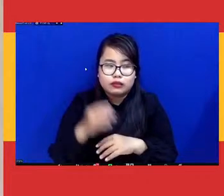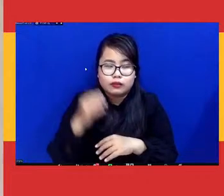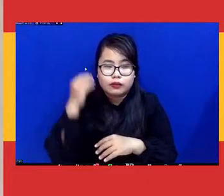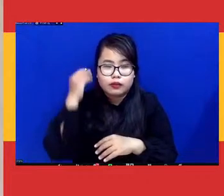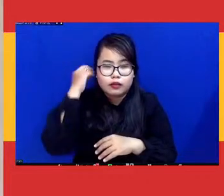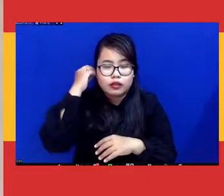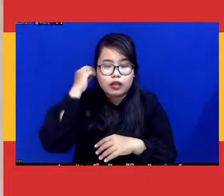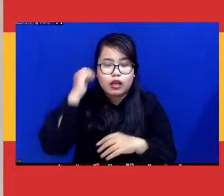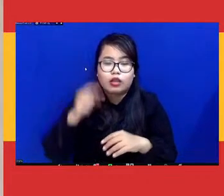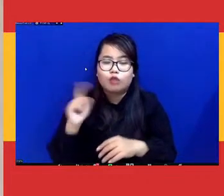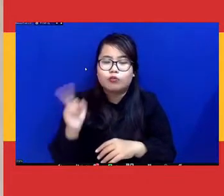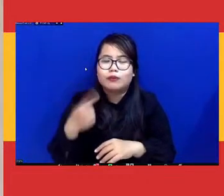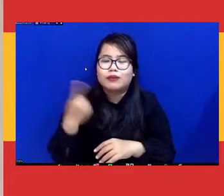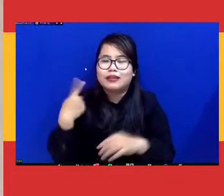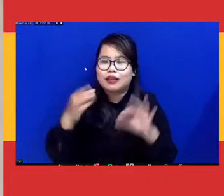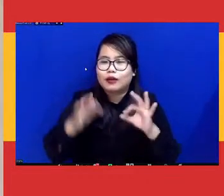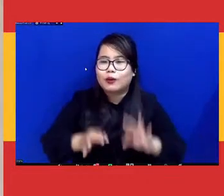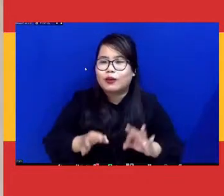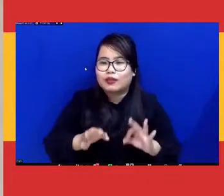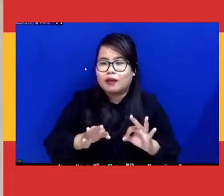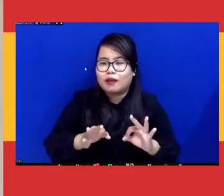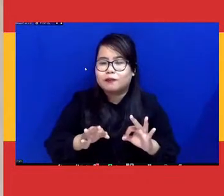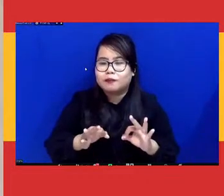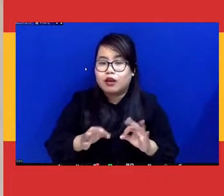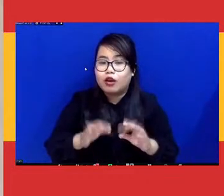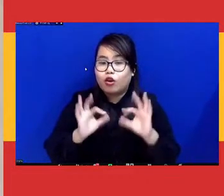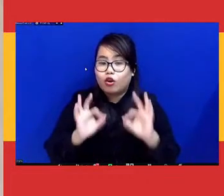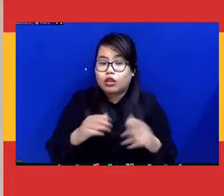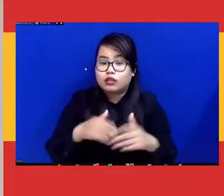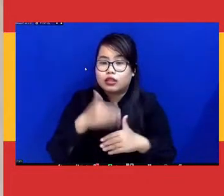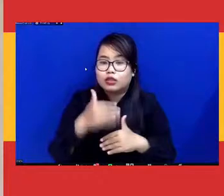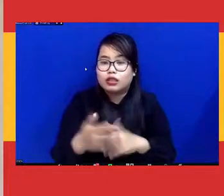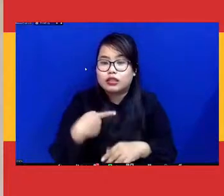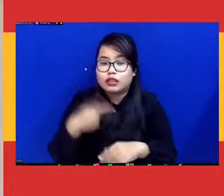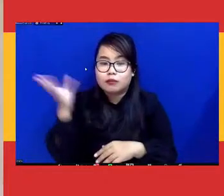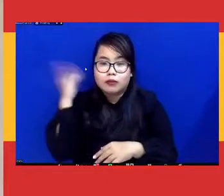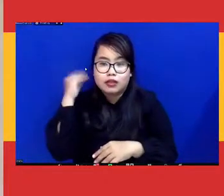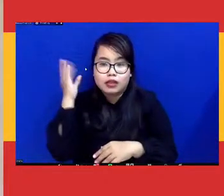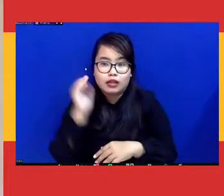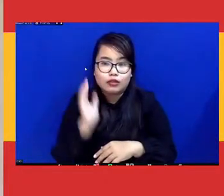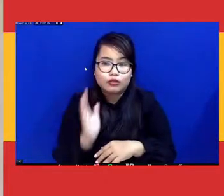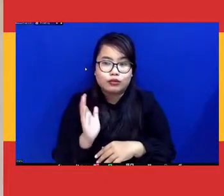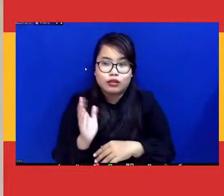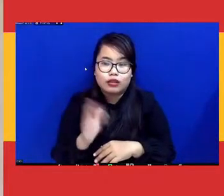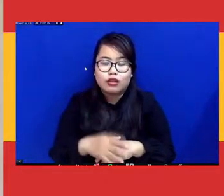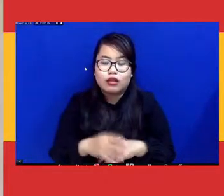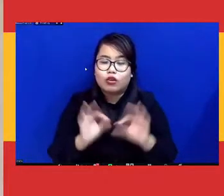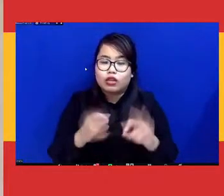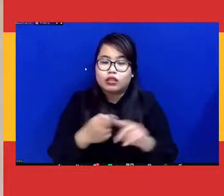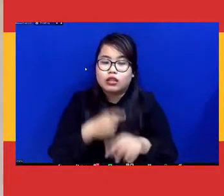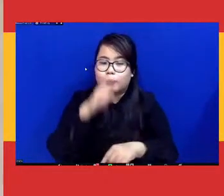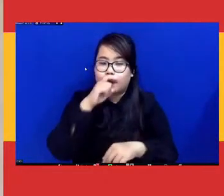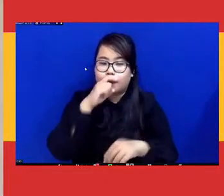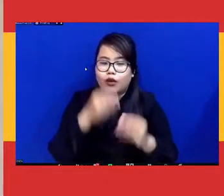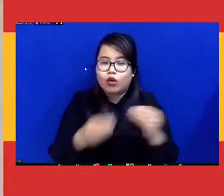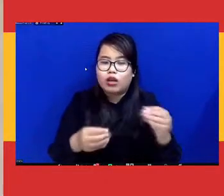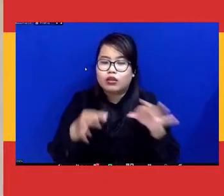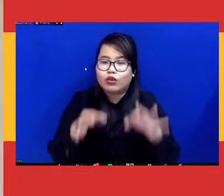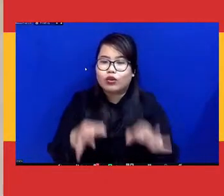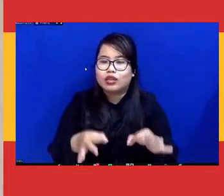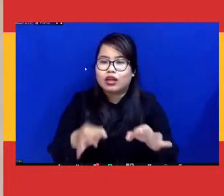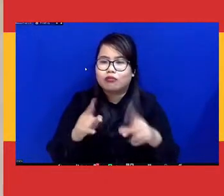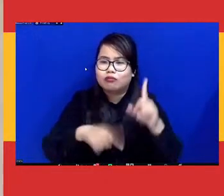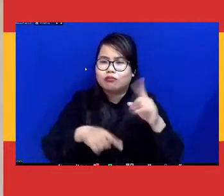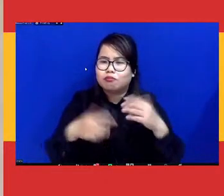pemerintah kota sendiri. Kemudian kita tadi sudah mendengarkan dari Bapak Wali Kota